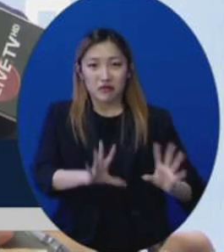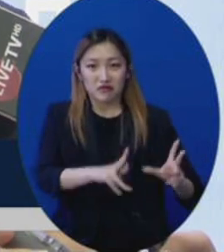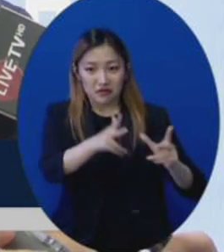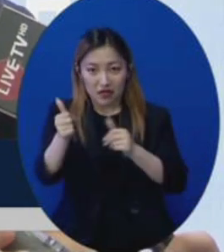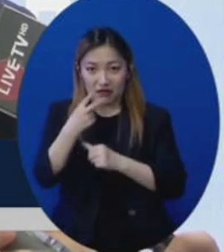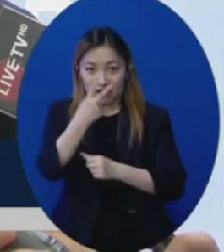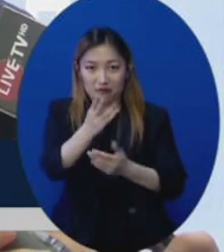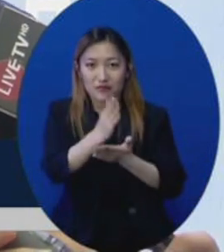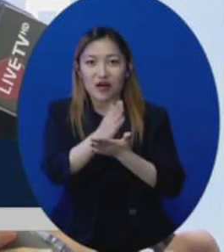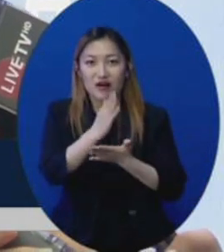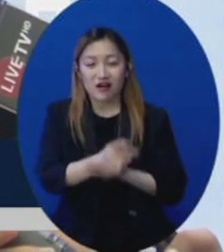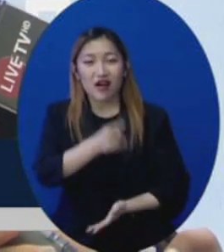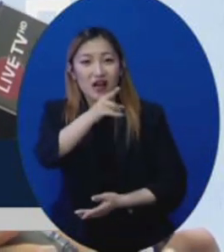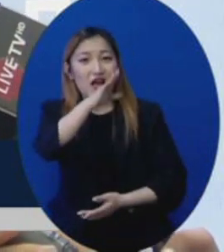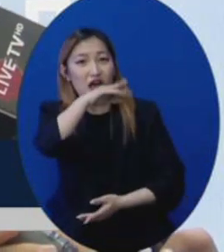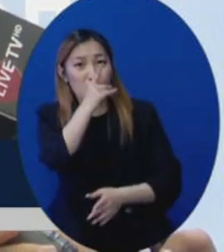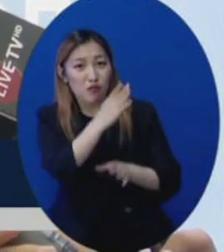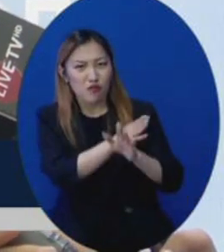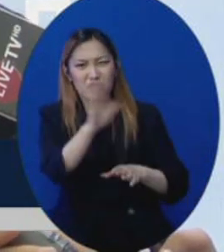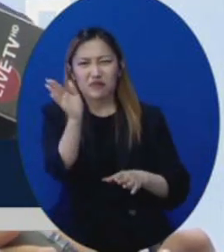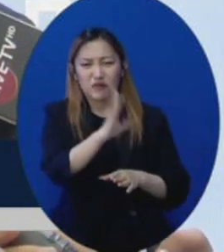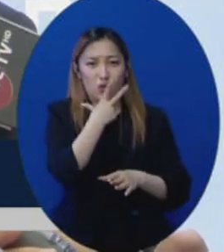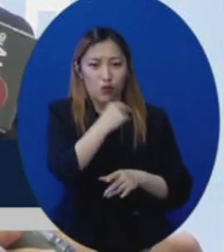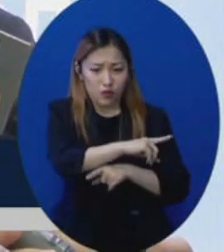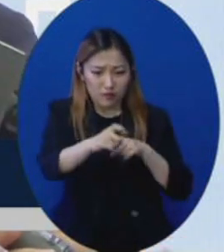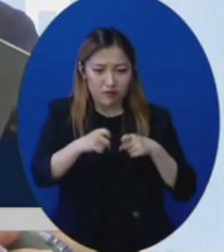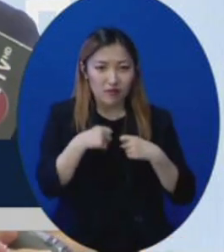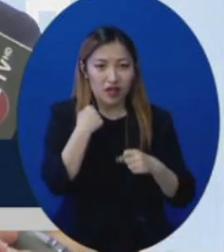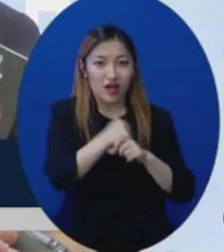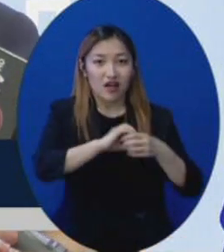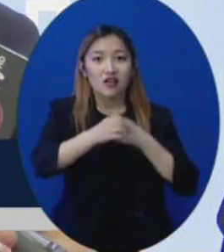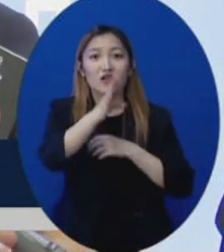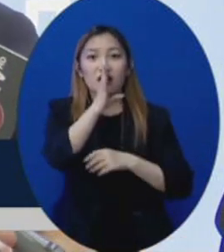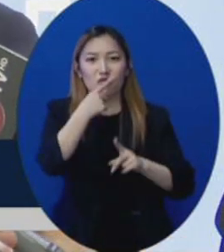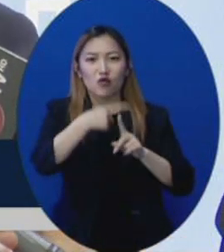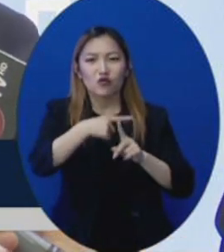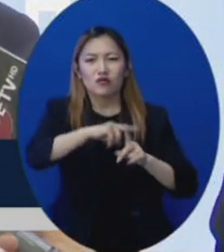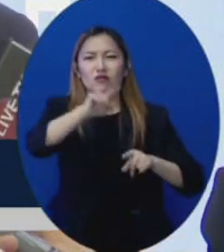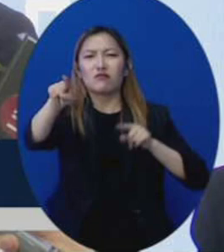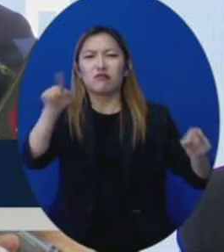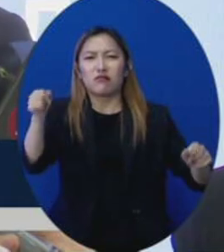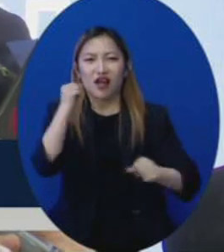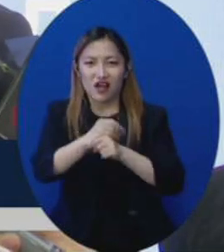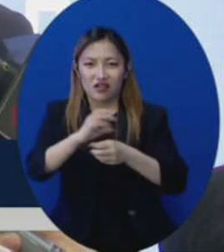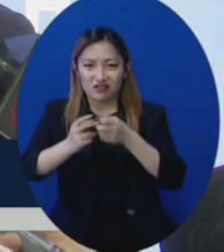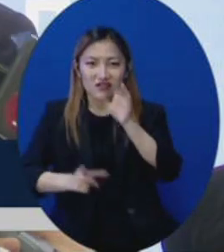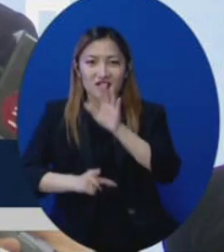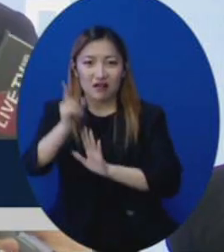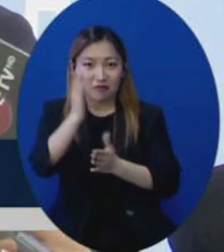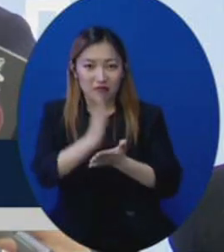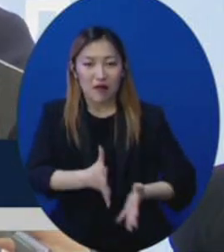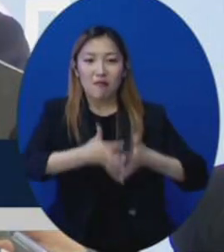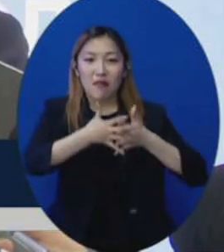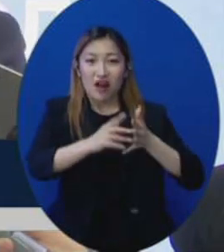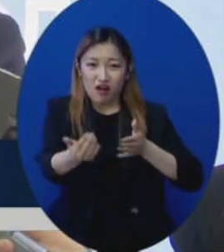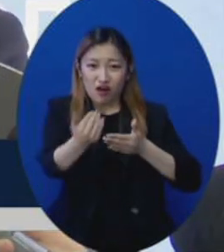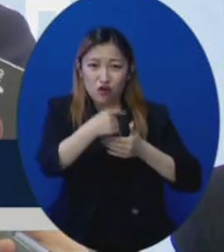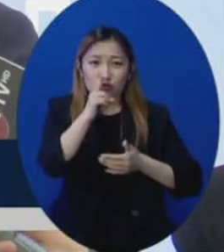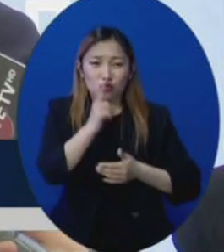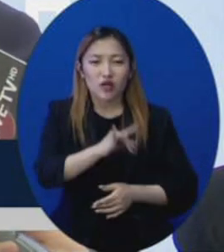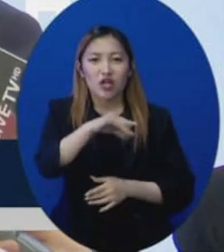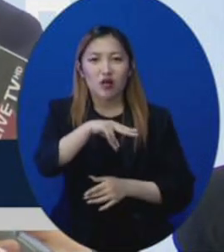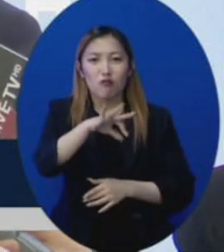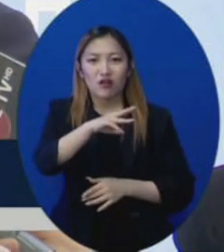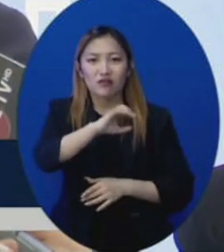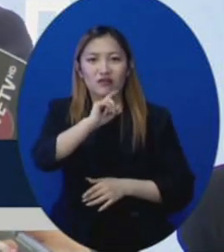яг яриад авах биш ажил хэрэгэх болох тал дээр орон нутгууд маань ингээд ажлуудаа эхэлж байна. Ипотекийн зээлийг олгож эхэлж байна. Газраа олгож эхэлж